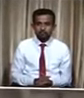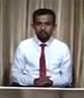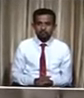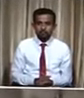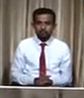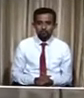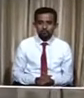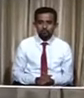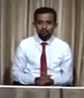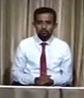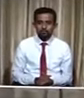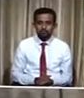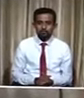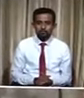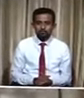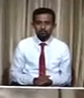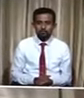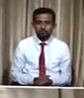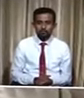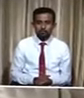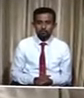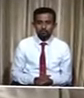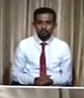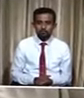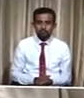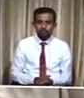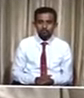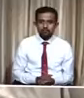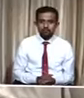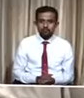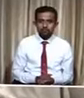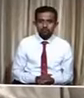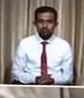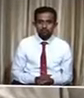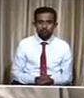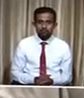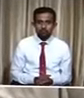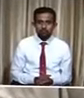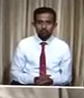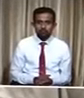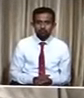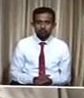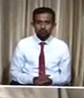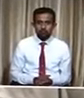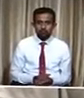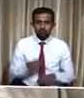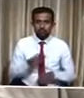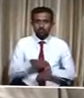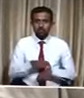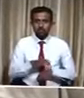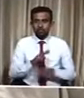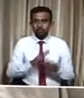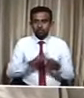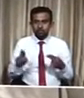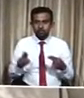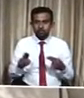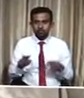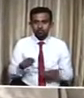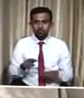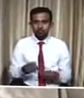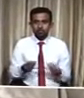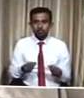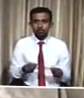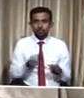தயவு செய்து இந்த நேரத்தை கௌரவ உறுப்பினர் எடுக்கக்கூடாது, அதற்கு நேரம் வழங்கக்கூடாது என்று இந்த நேரத்தில் நான் கேட்டுக்கொள்கின்றேன்.